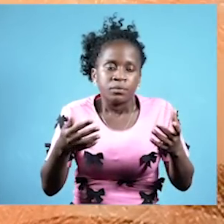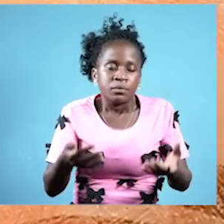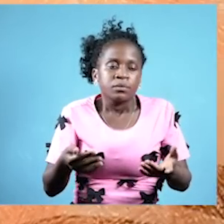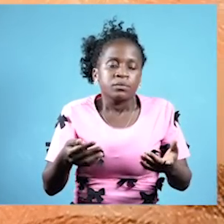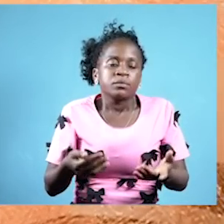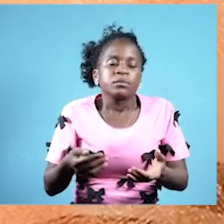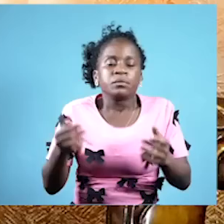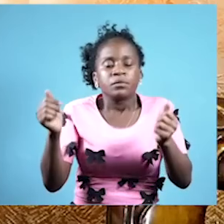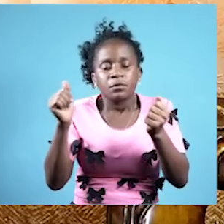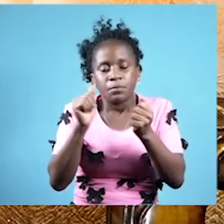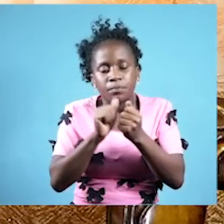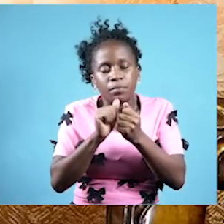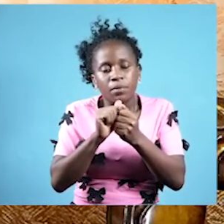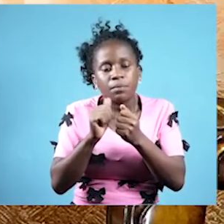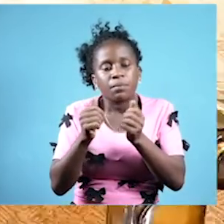Sawa. Na